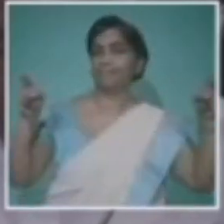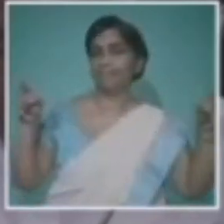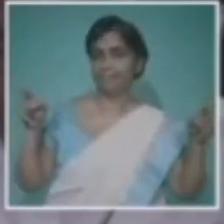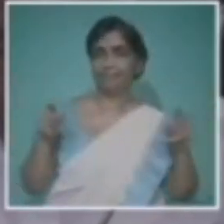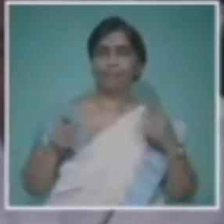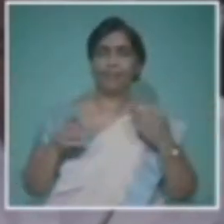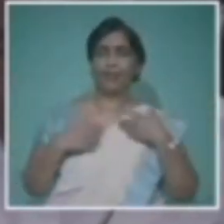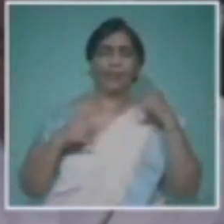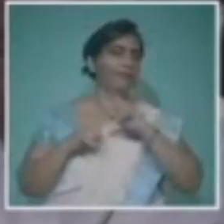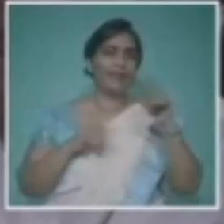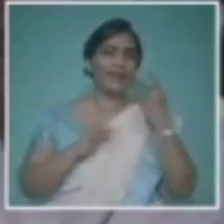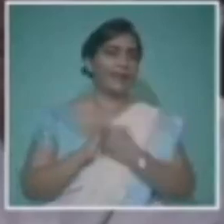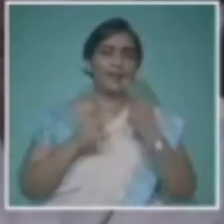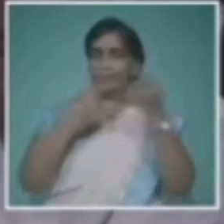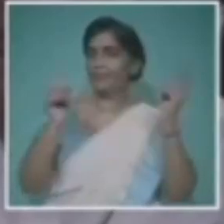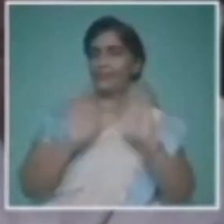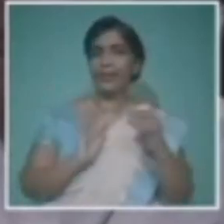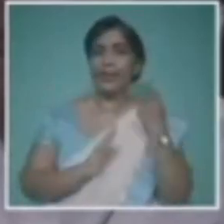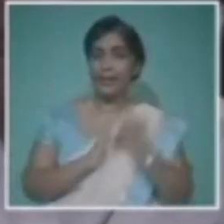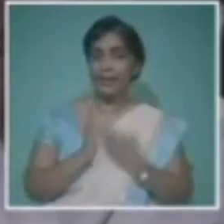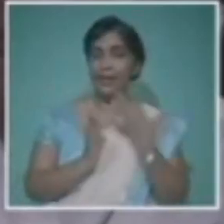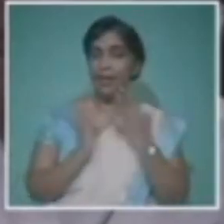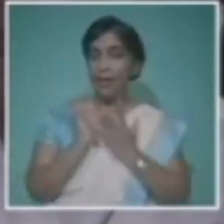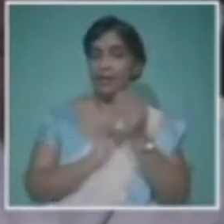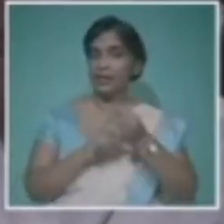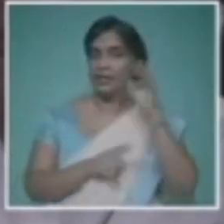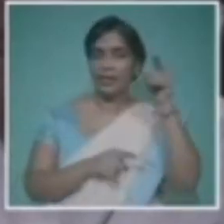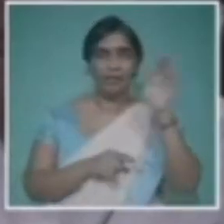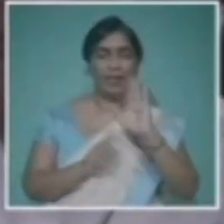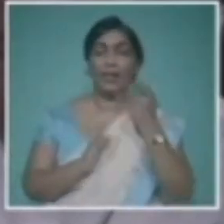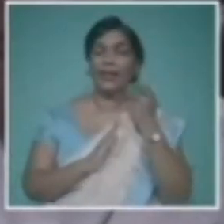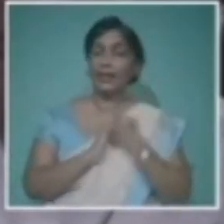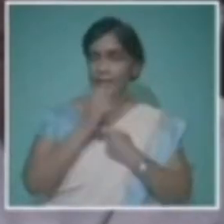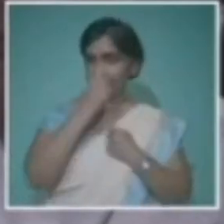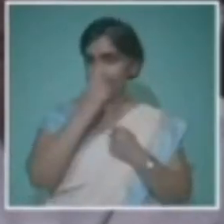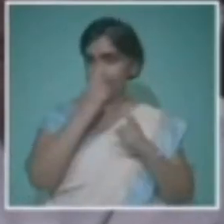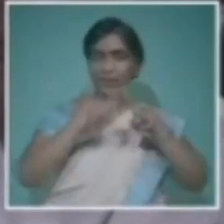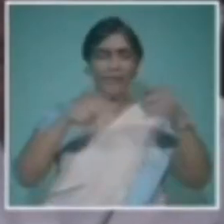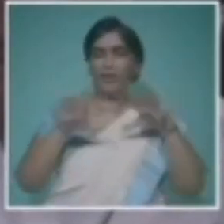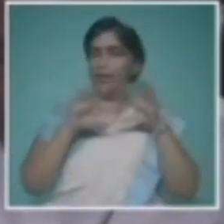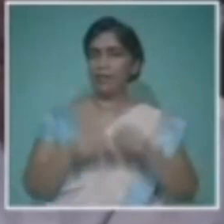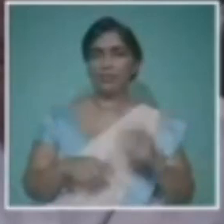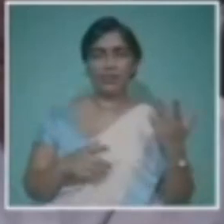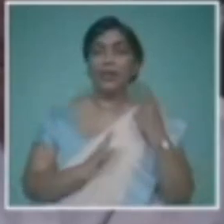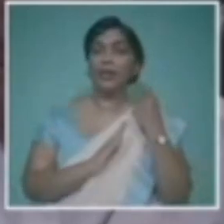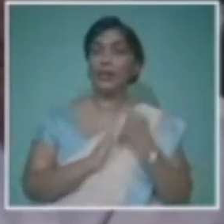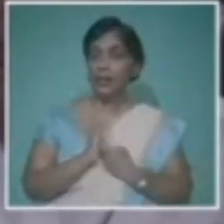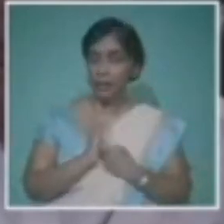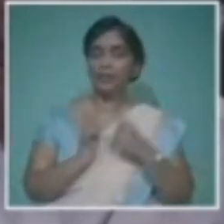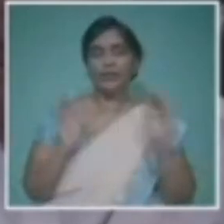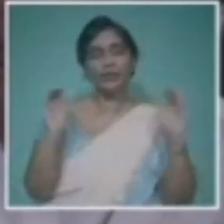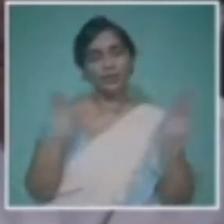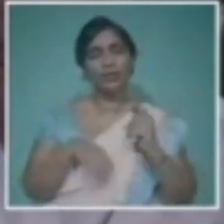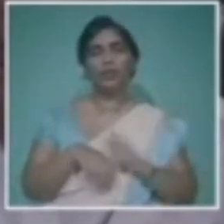වෙන කාටවත් අයිති නැහැ නීතිය නීතියෙන් ජනාධිපතිතුමාට අයිති නැහැ නීතියෙන් වෙන කිසි කෙනෙකුට අයිති නැහැ නීතියෙන් කෙටි